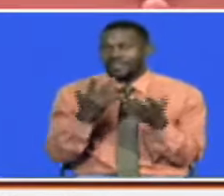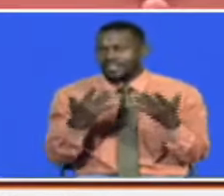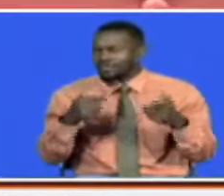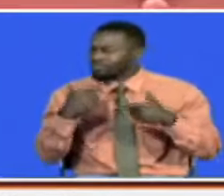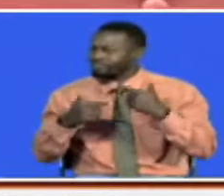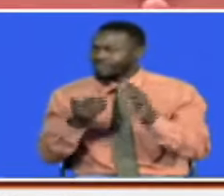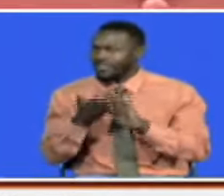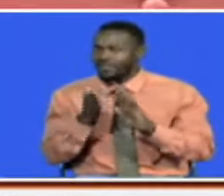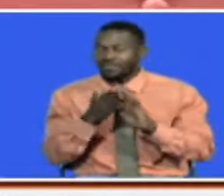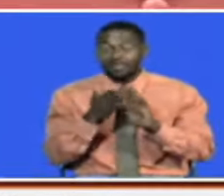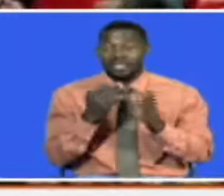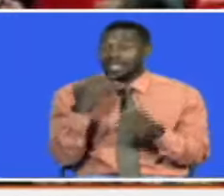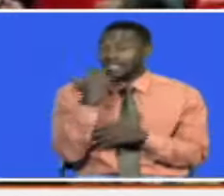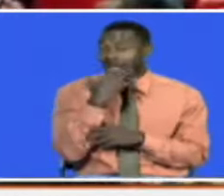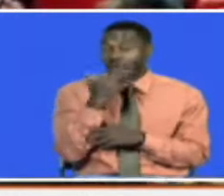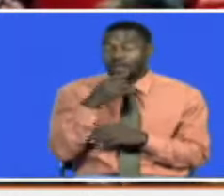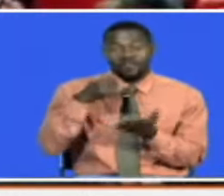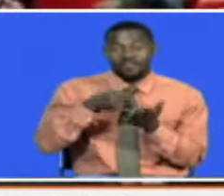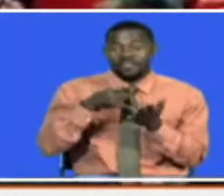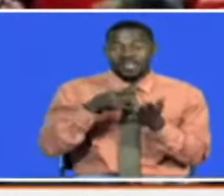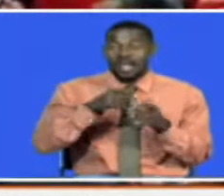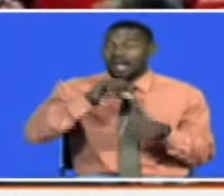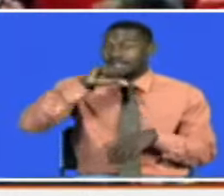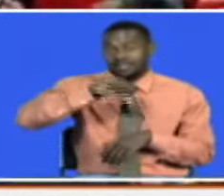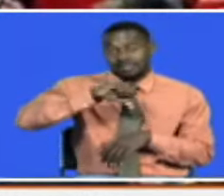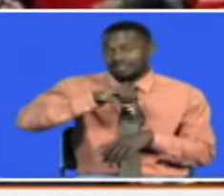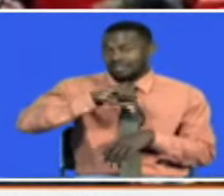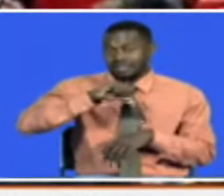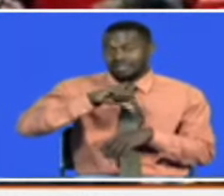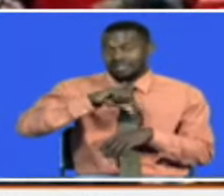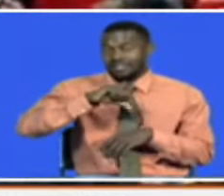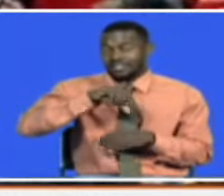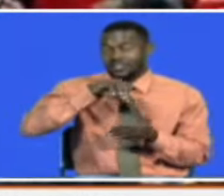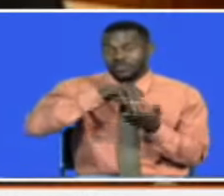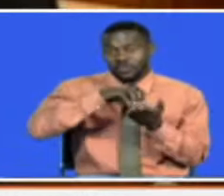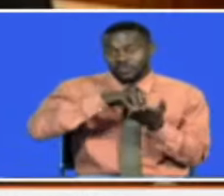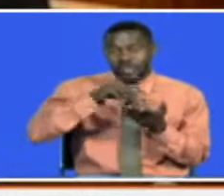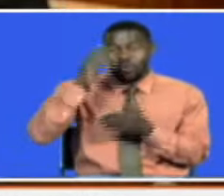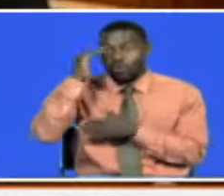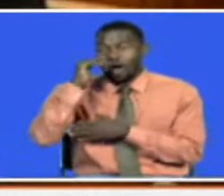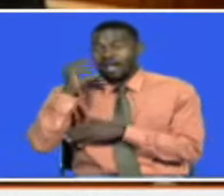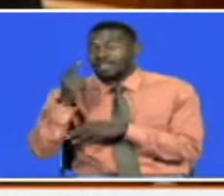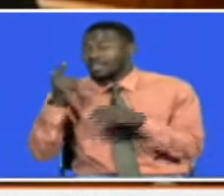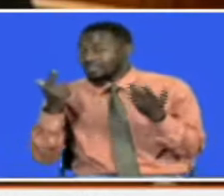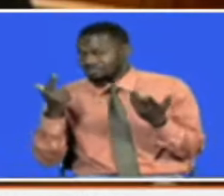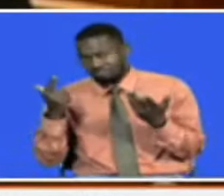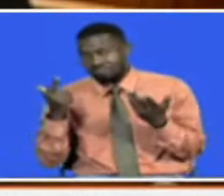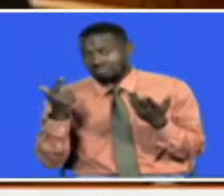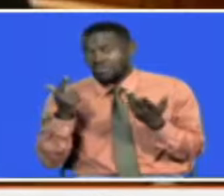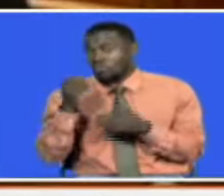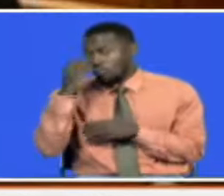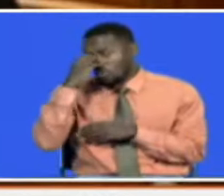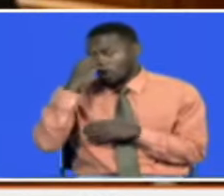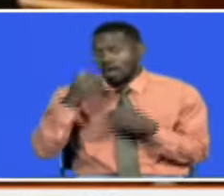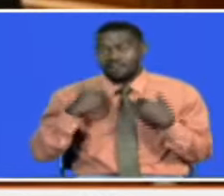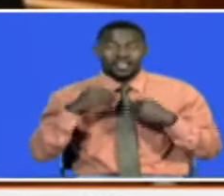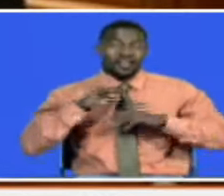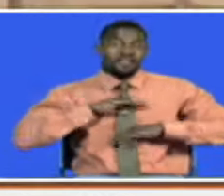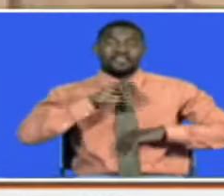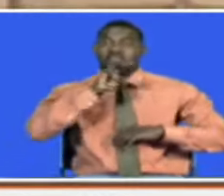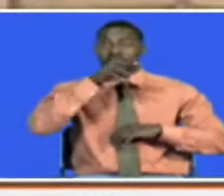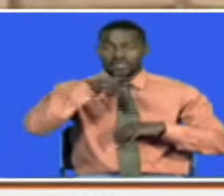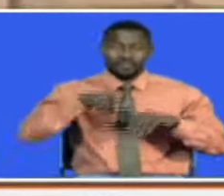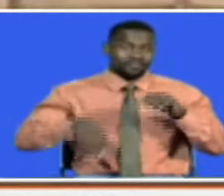na Gachagua akajikuta pabaya, kwani Ruto na Odinga walikuwa na idadi ya kutosha ya wabunge kumfurusha Gachagua, na dalili